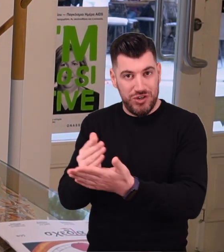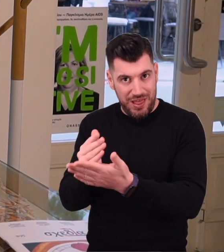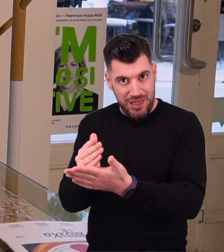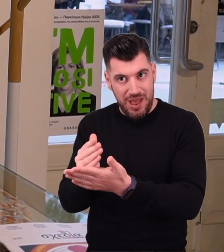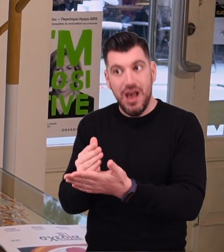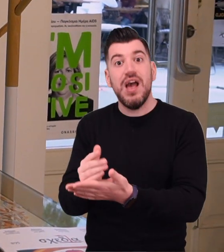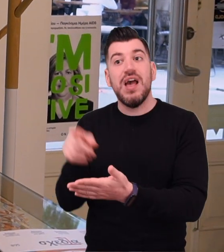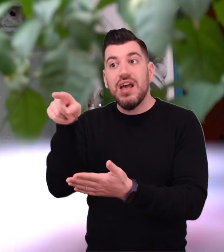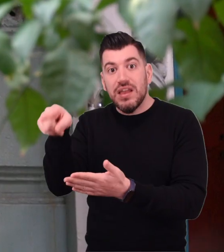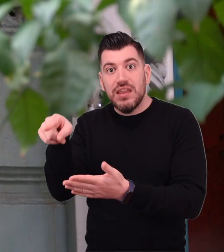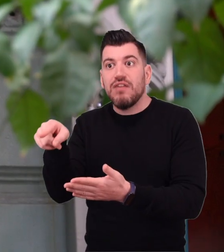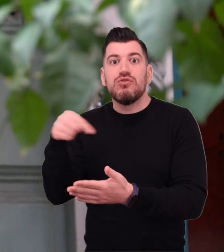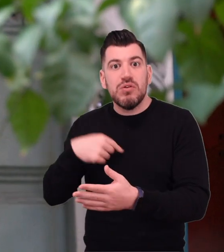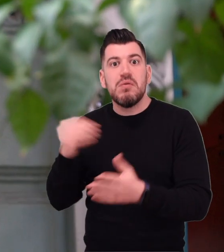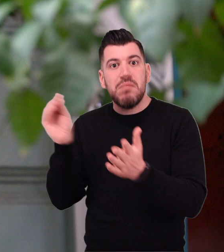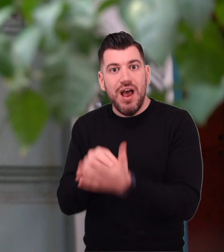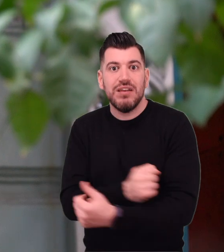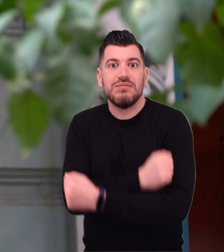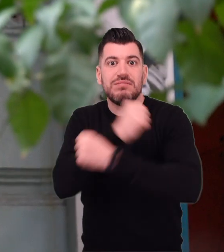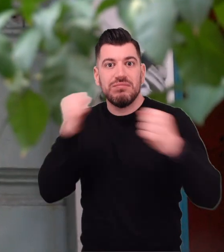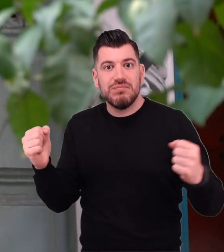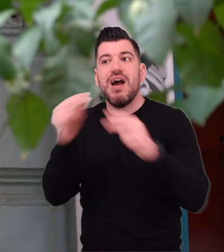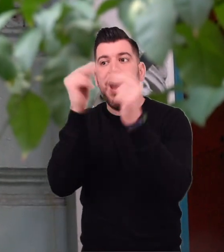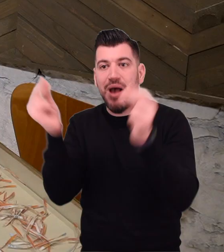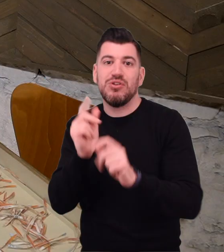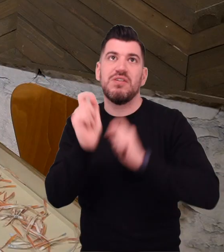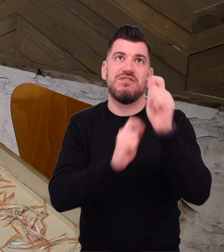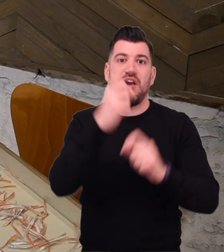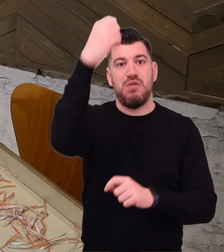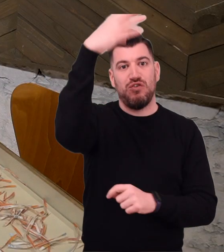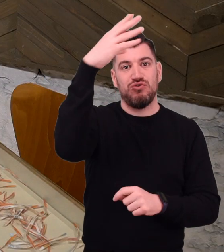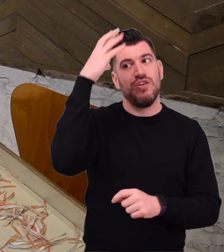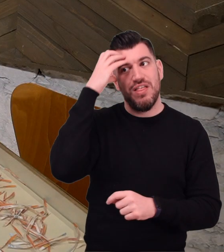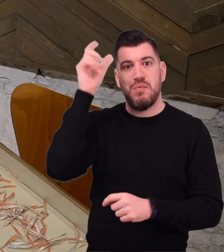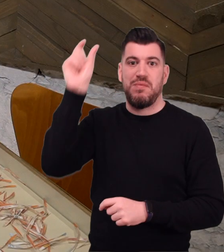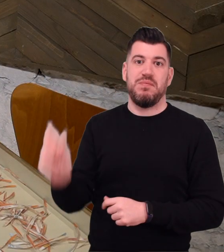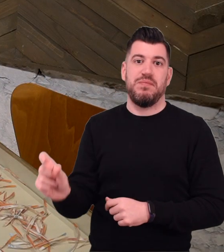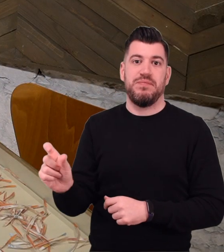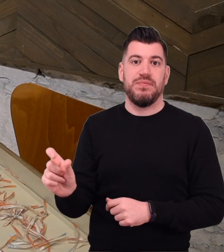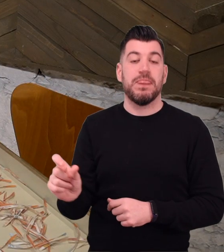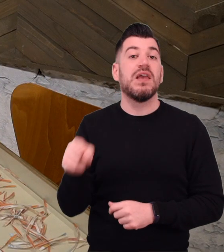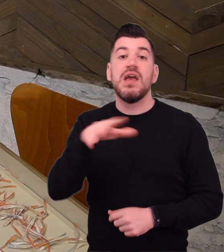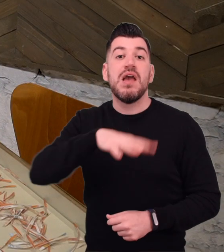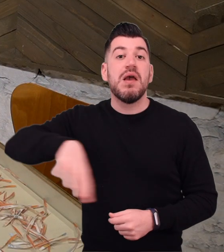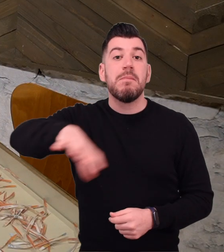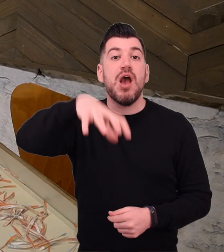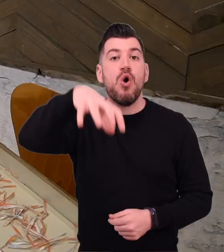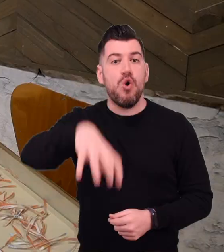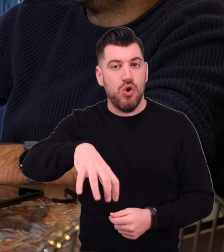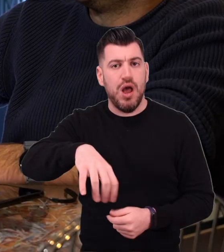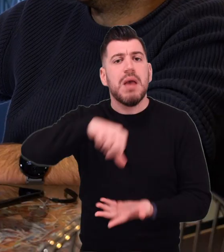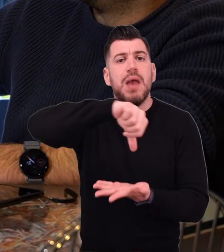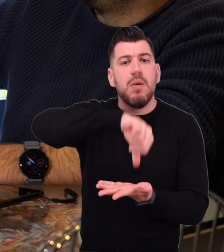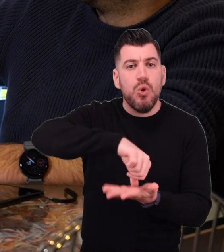και ένα ακόμα φωτιστικό. Μια χώρα, μια πόλη, για να είναι πολιτισμένη, σημαίνει ότι πρέπει να μπορεί οποιοδήποτε, με